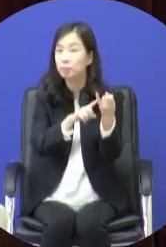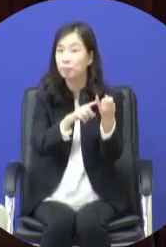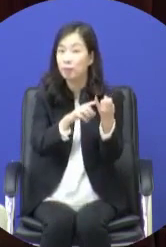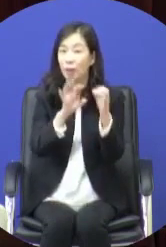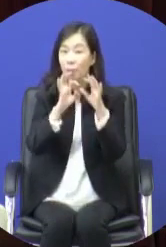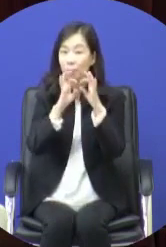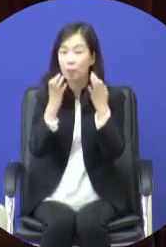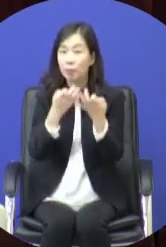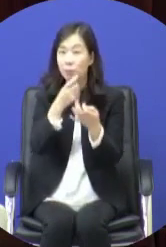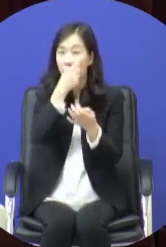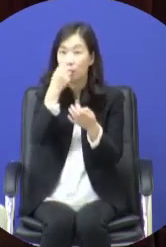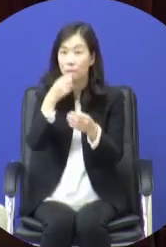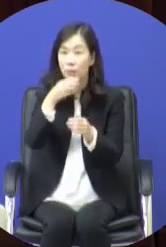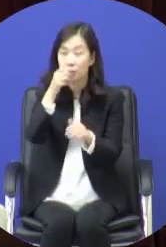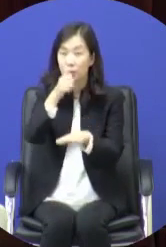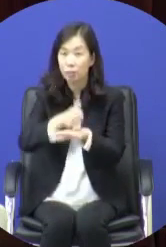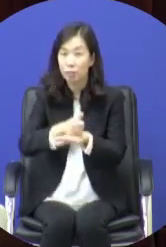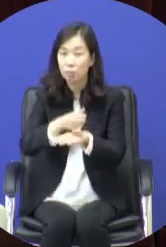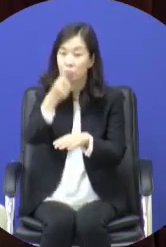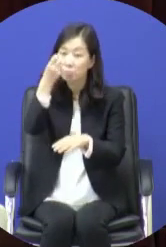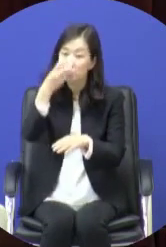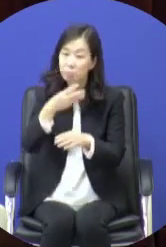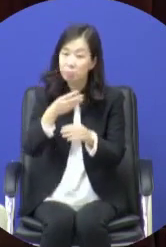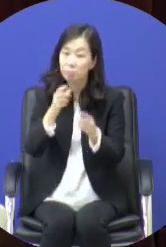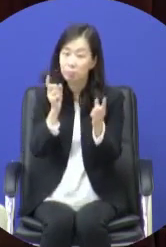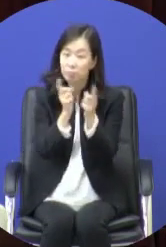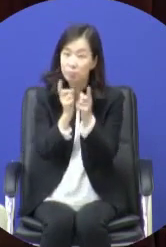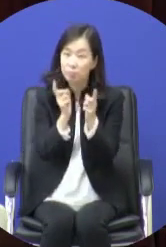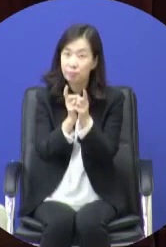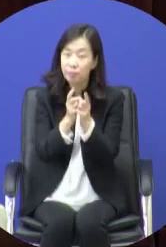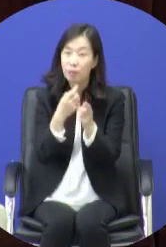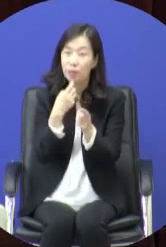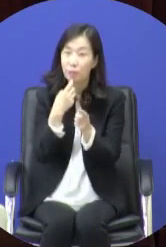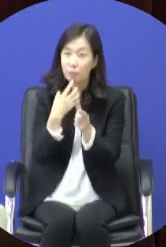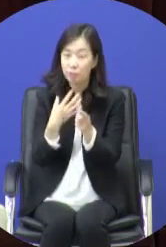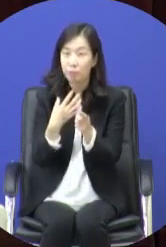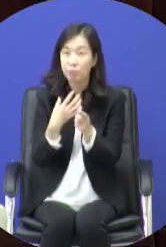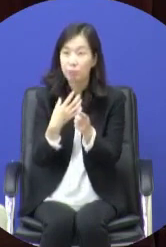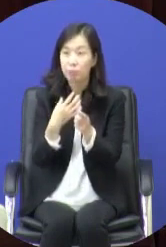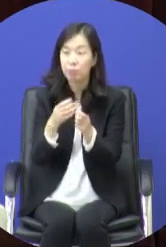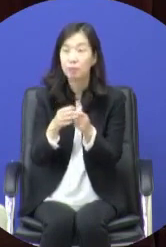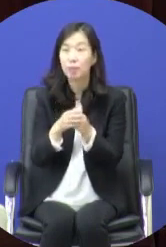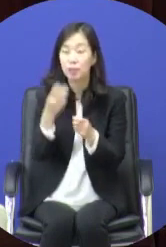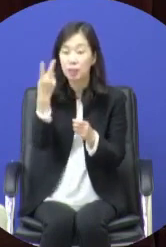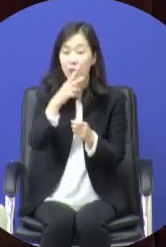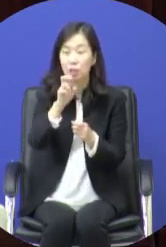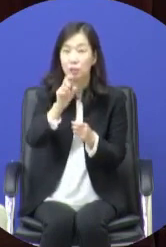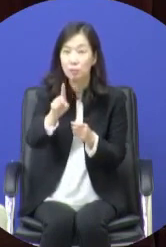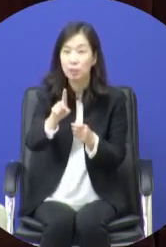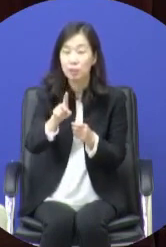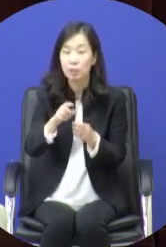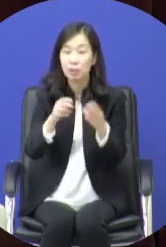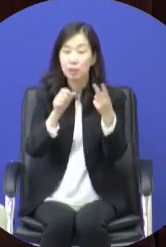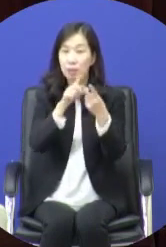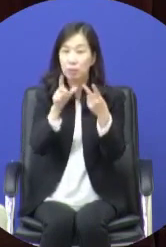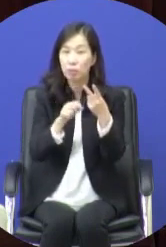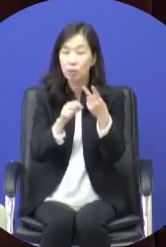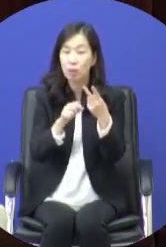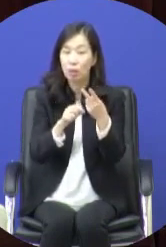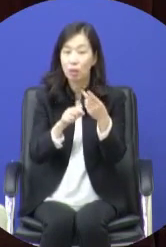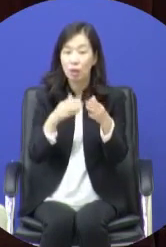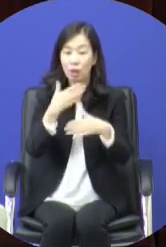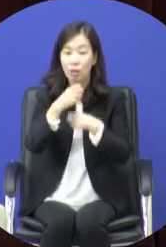결과 몇 번 마주쳤을 뿐이라던 이정근 씨가 2021년 2월경